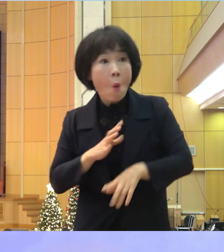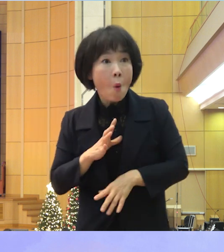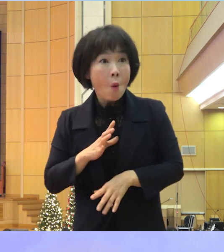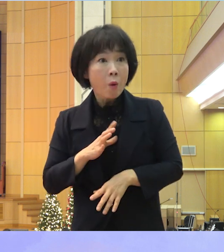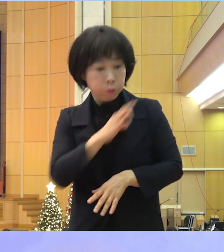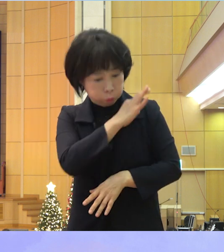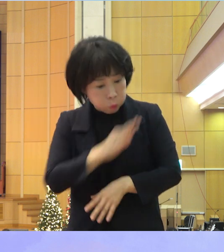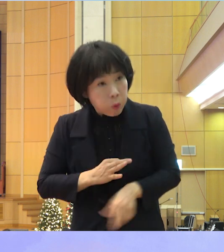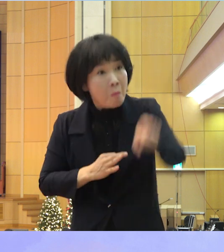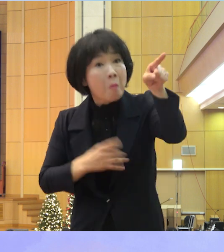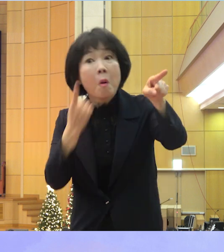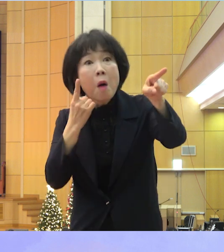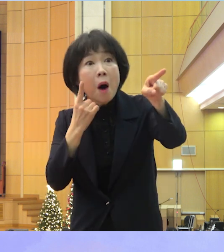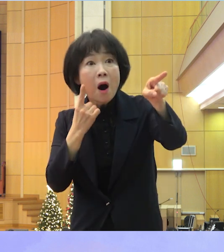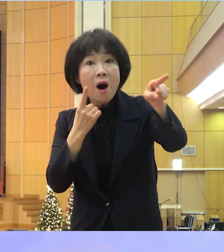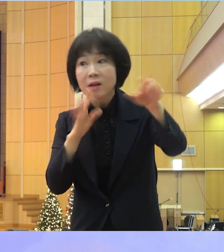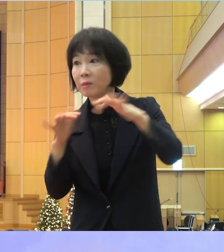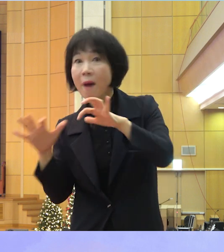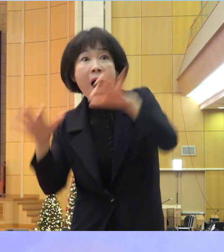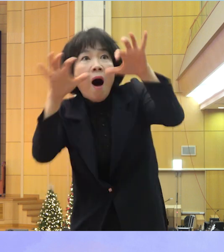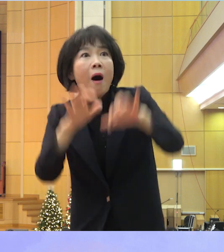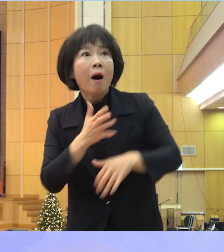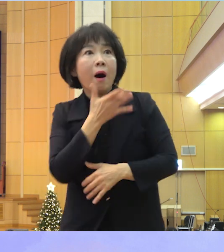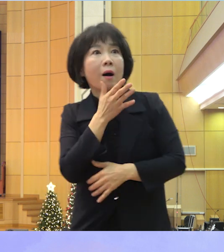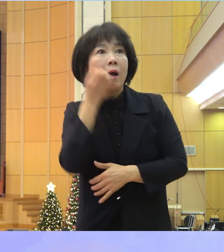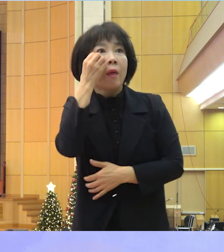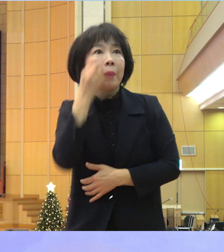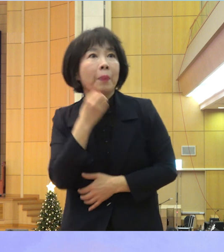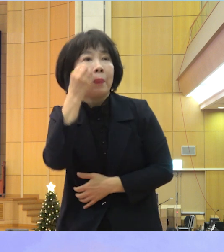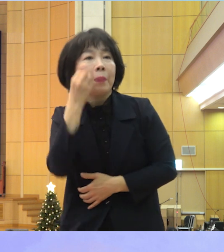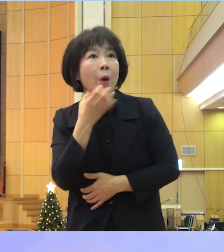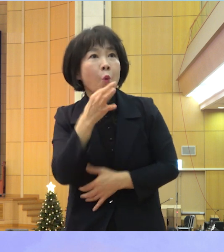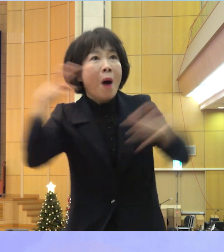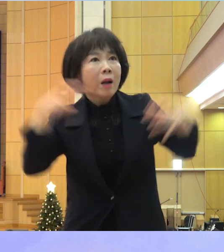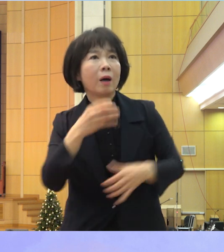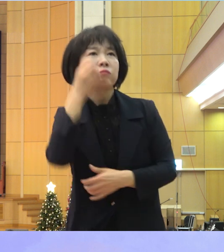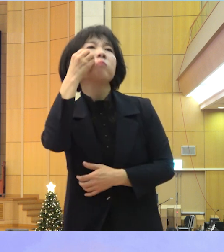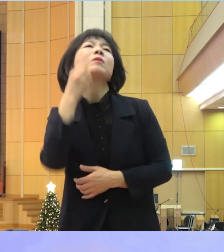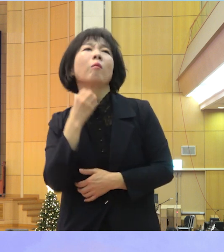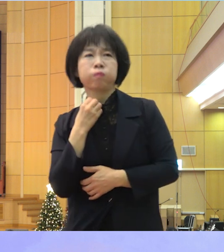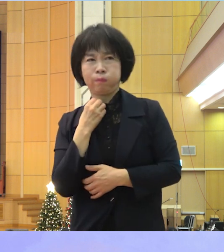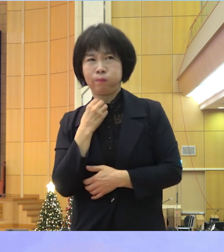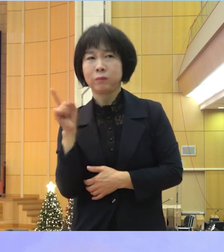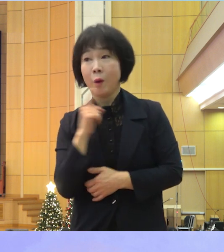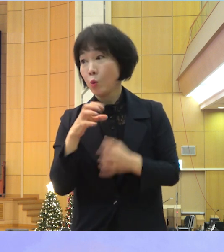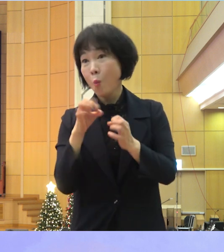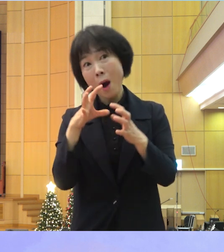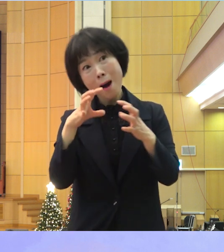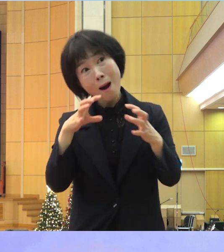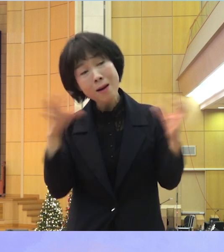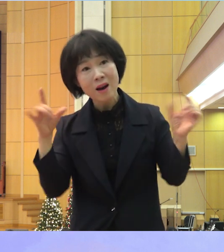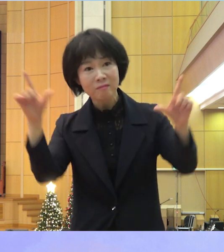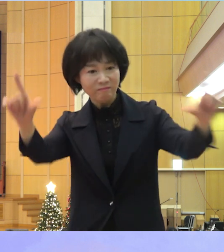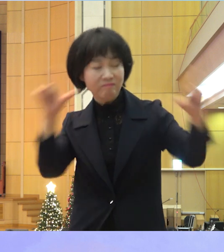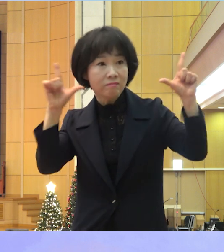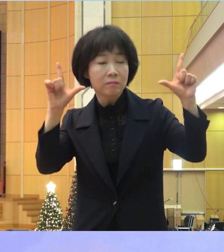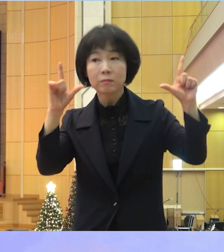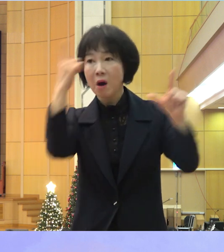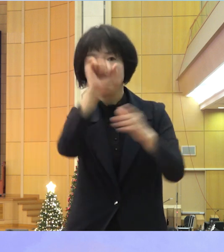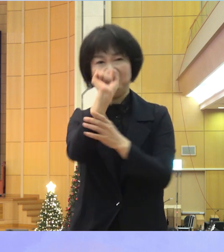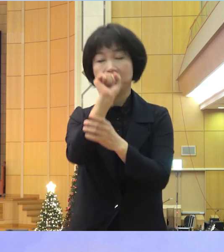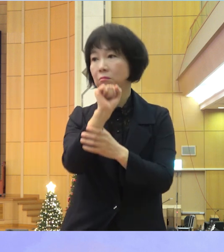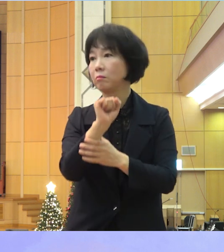부유하고, 또 욥이라는 사람의 도움을 받지 않고 사는 사람이 없다고 할 정도로 그런 대단한